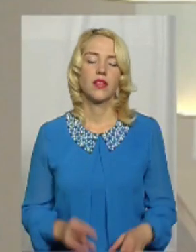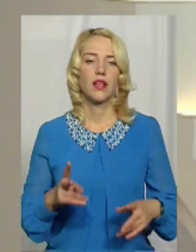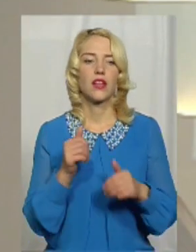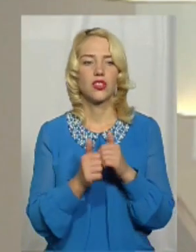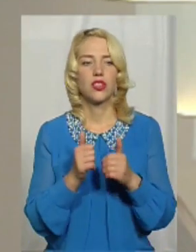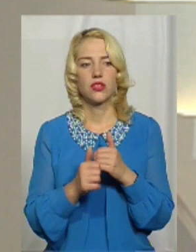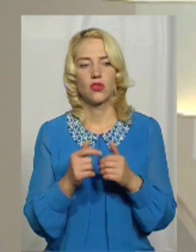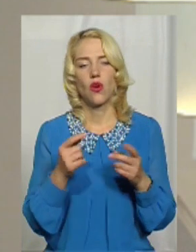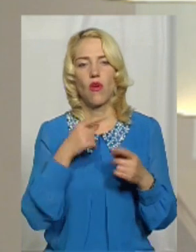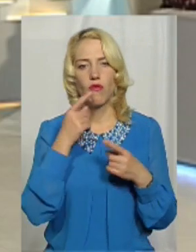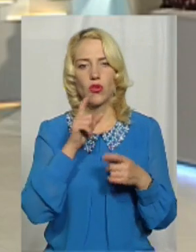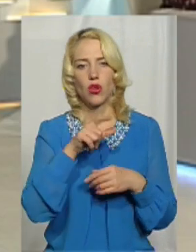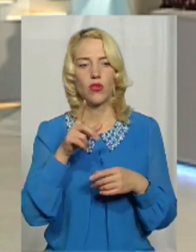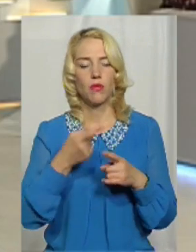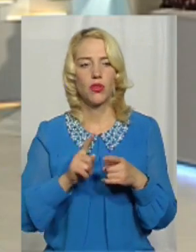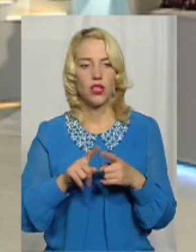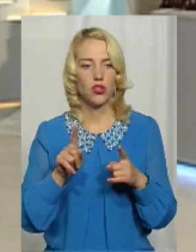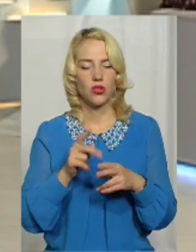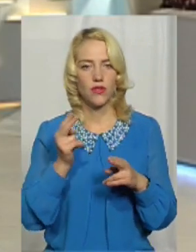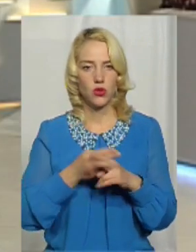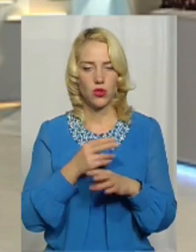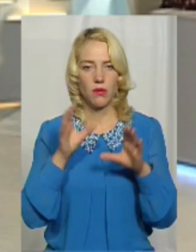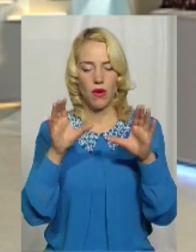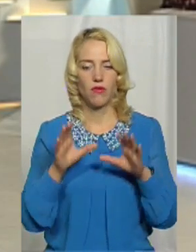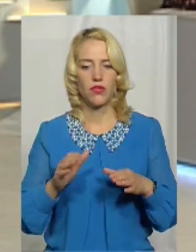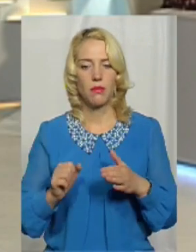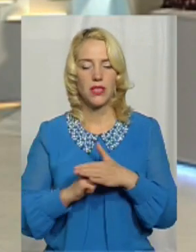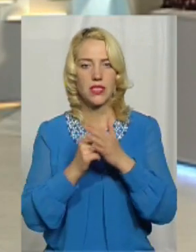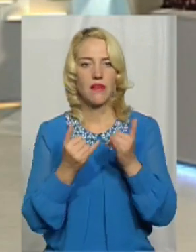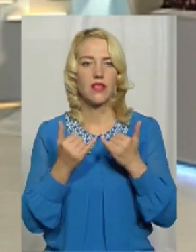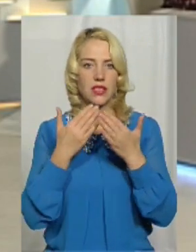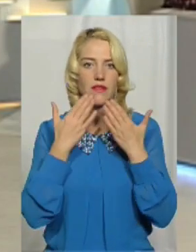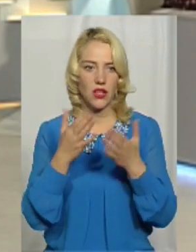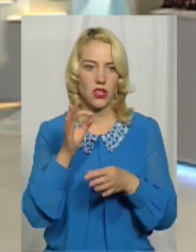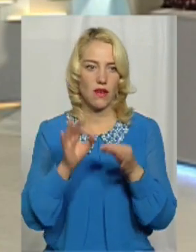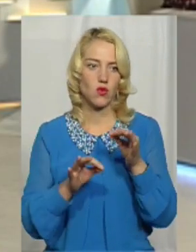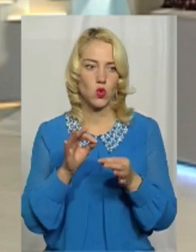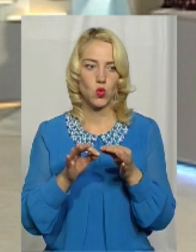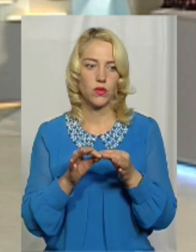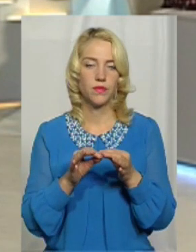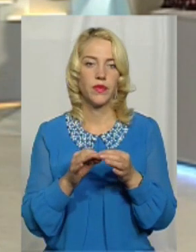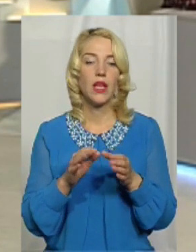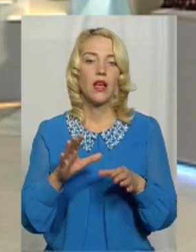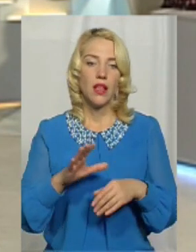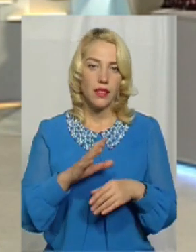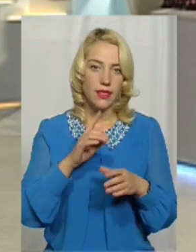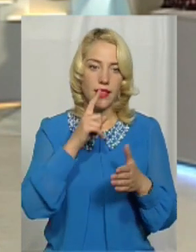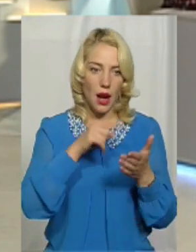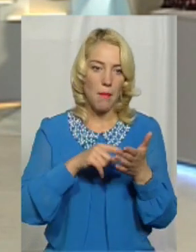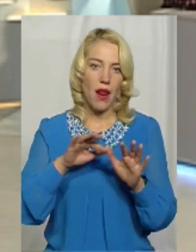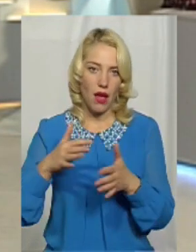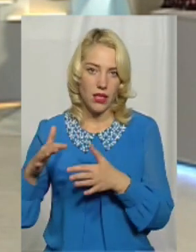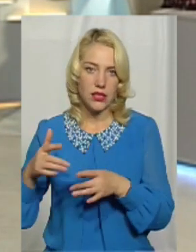Як часто доводиться говорити людям про те, що от відсутні правові підстави для звернень до суду, пані Оксана? Трапляється,